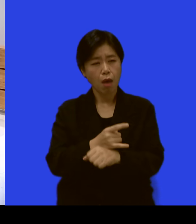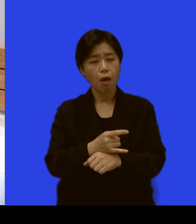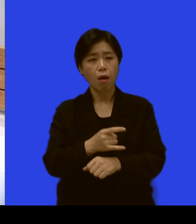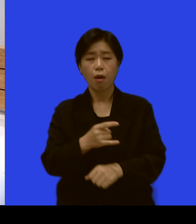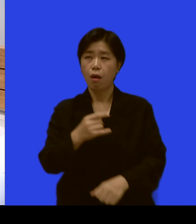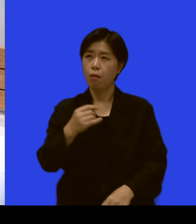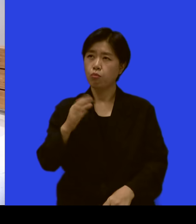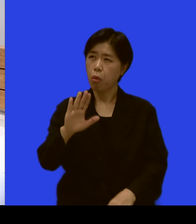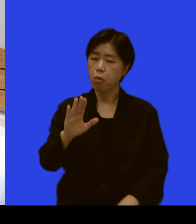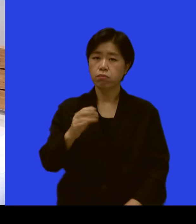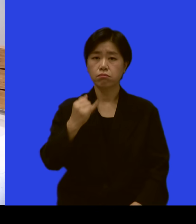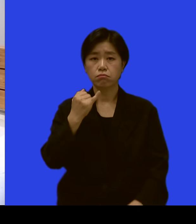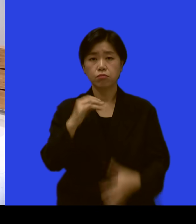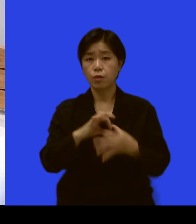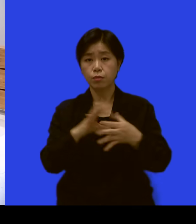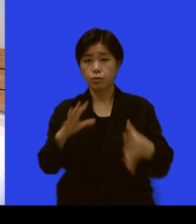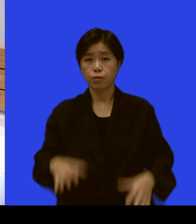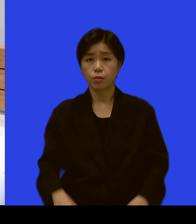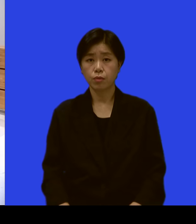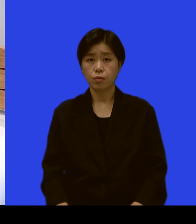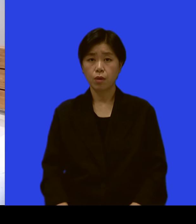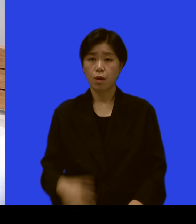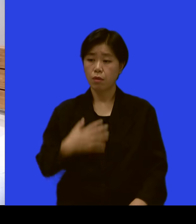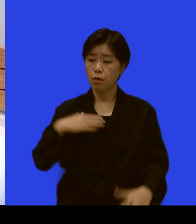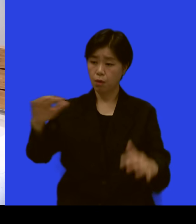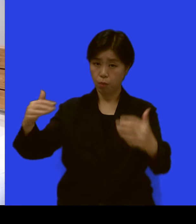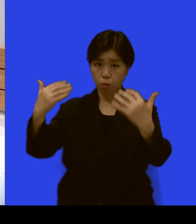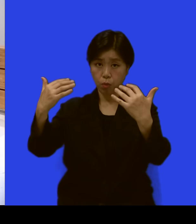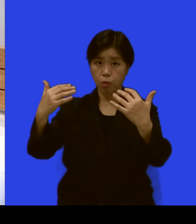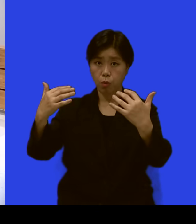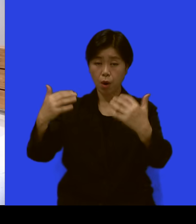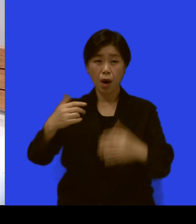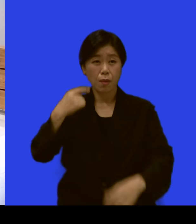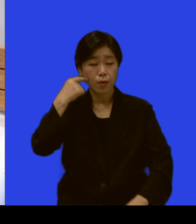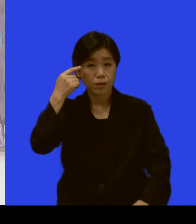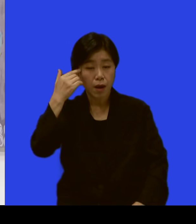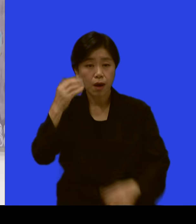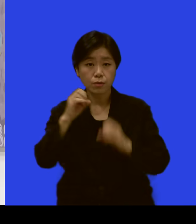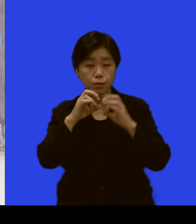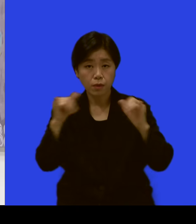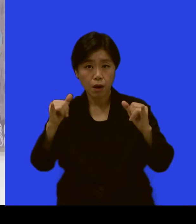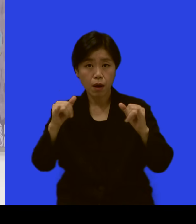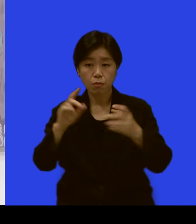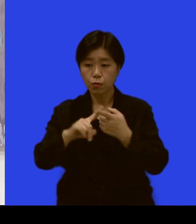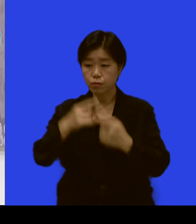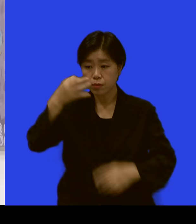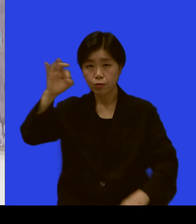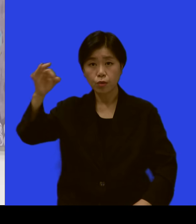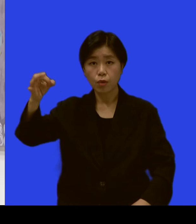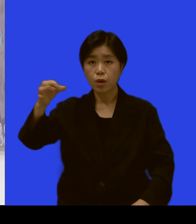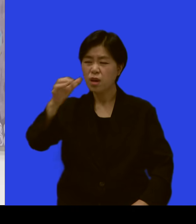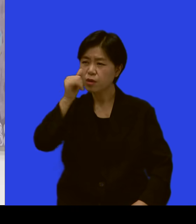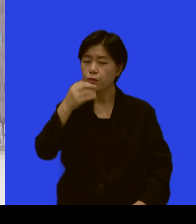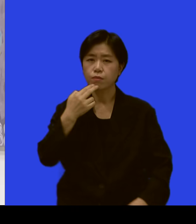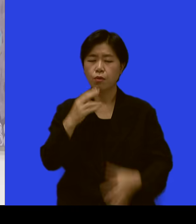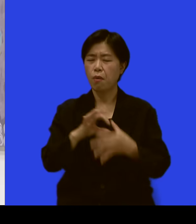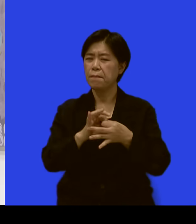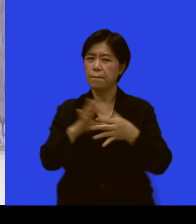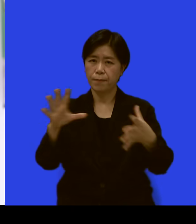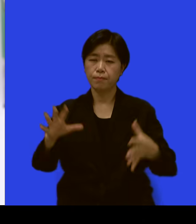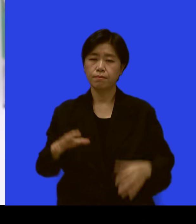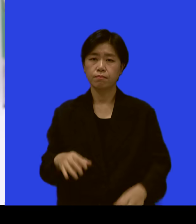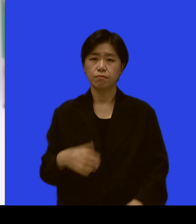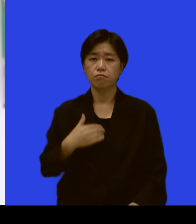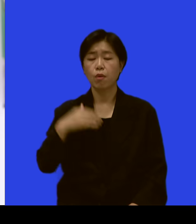이 예. 사람들이 이걸 교회로 인정해줘도 상관없고 아, 그래요? 인정을 안 해줘도 크게 상관이 없었던 예. 그런 동기로 사역을 했었던